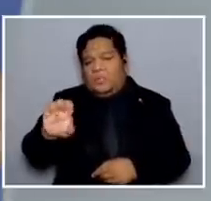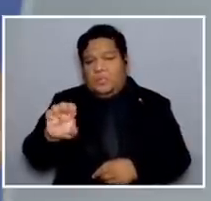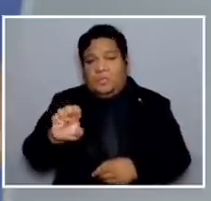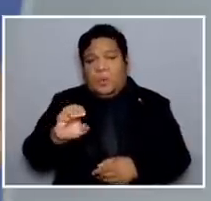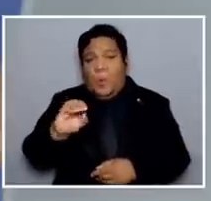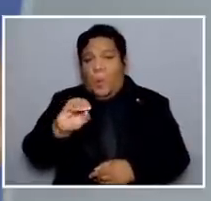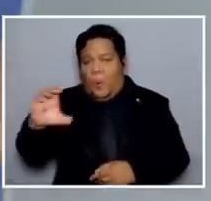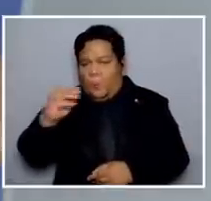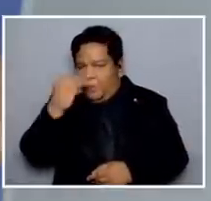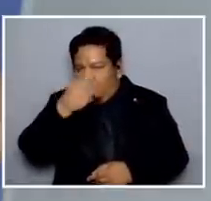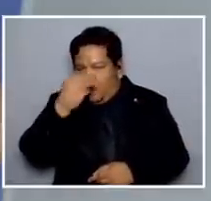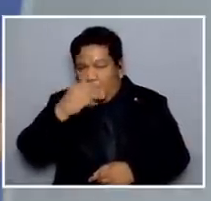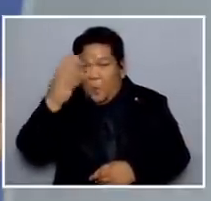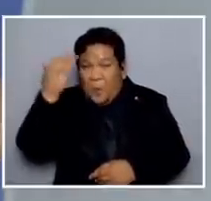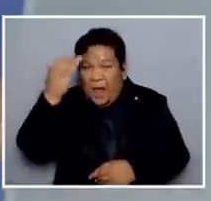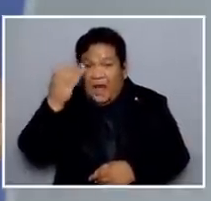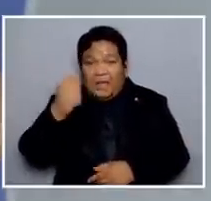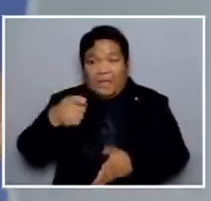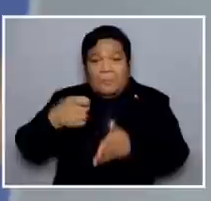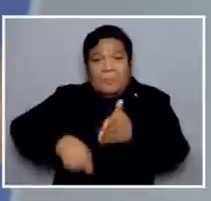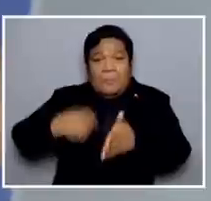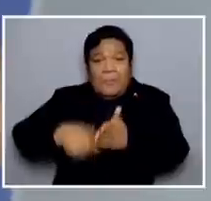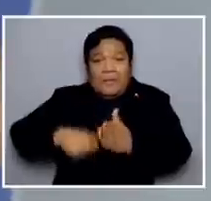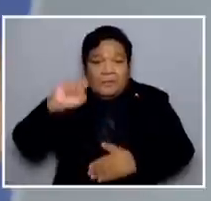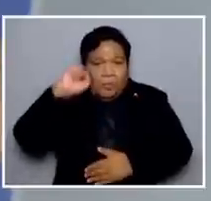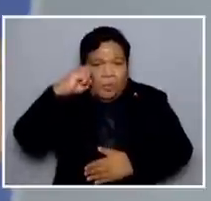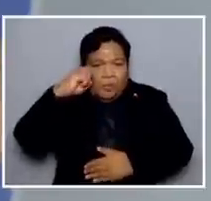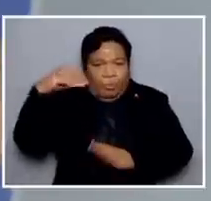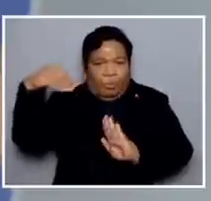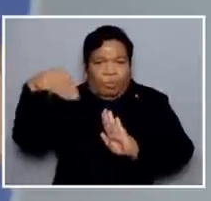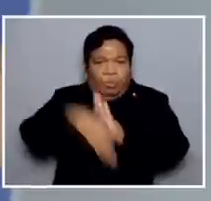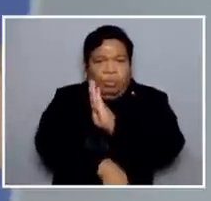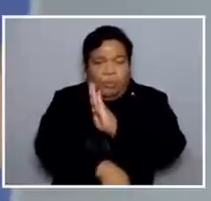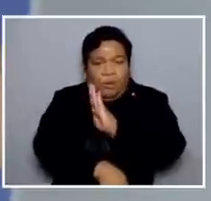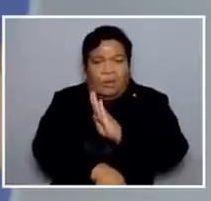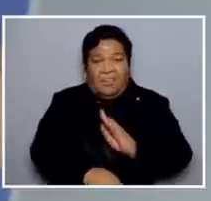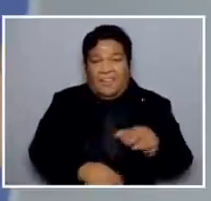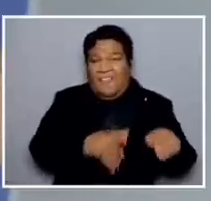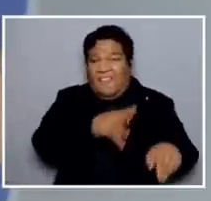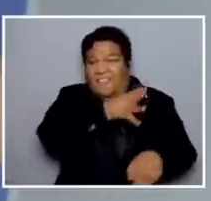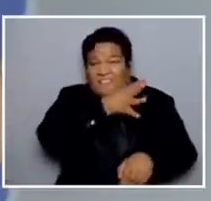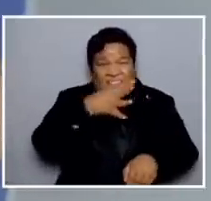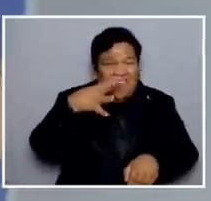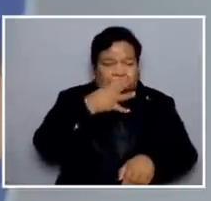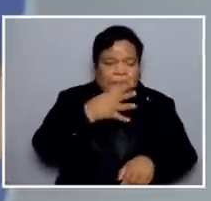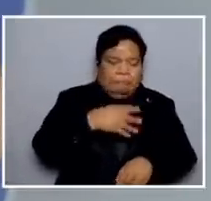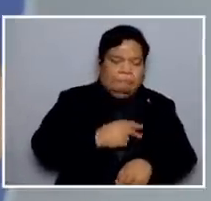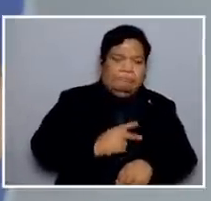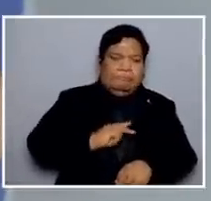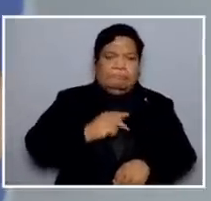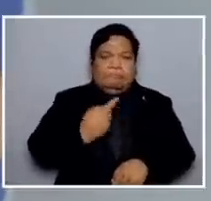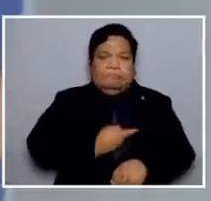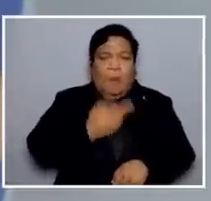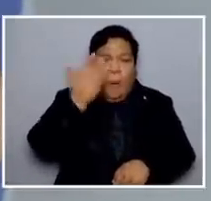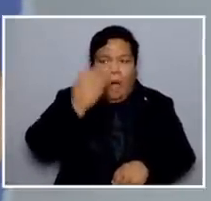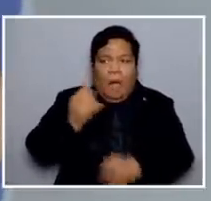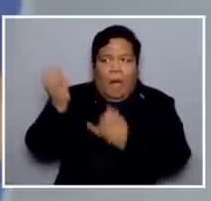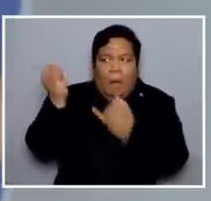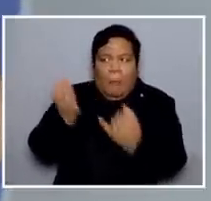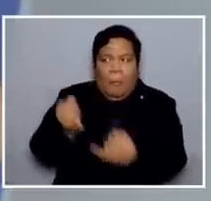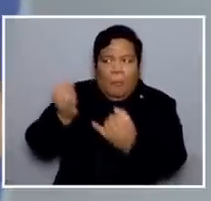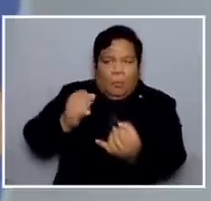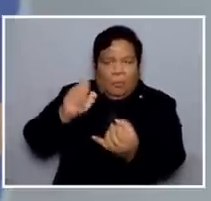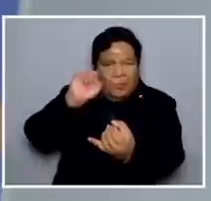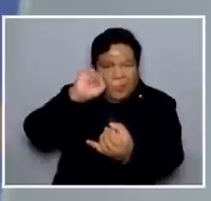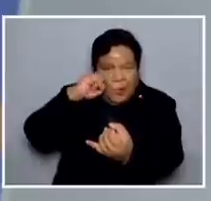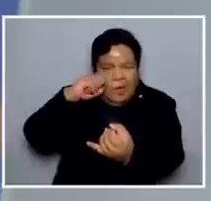ng sibuyas. Masama ang loob ng mga magsasaka dahil sa pag-aangkat ng mga sibuyas na matinding